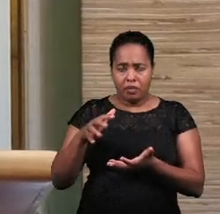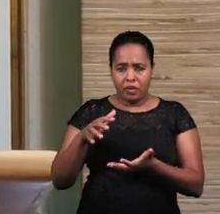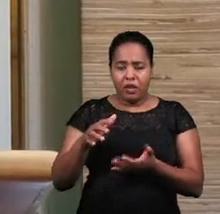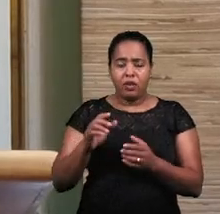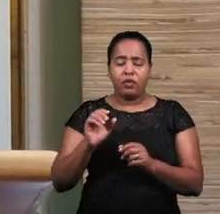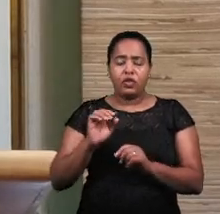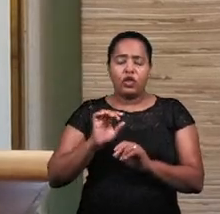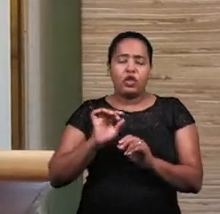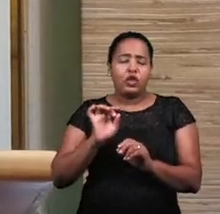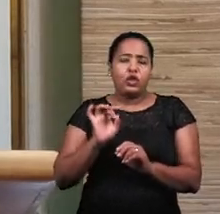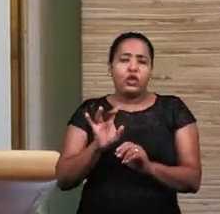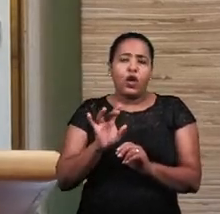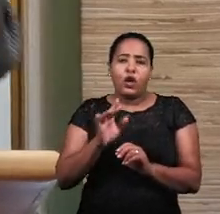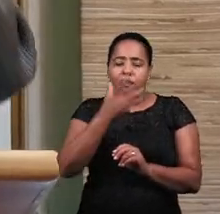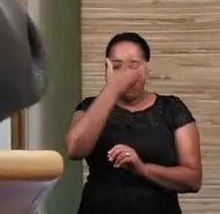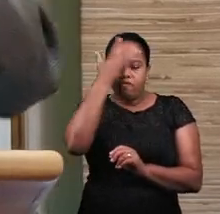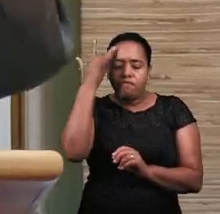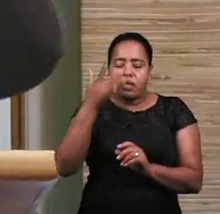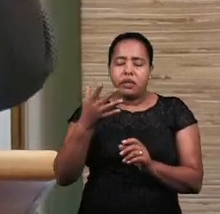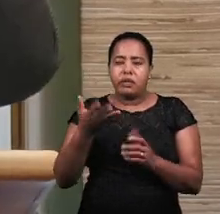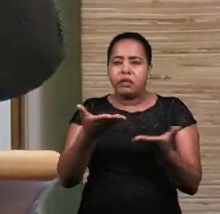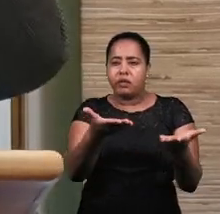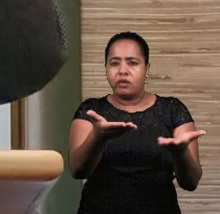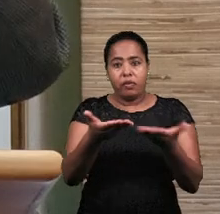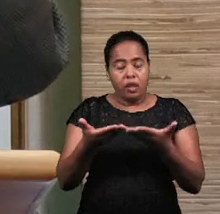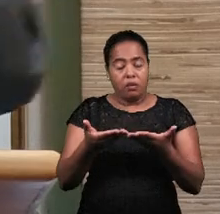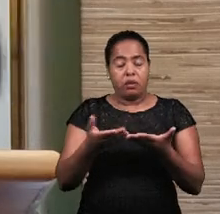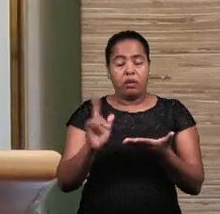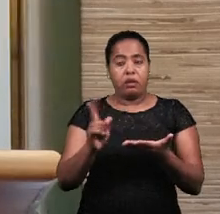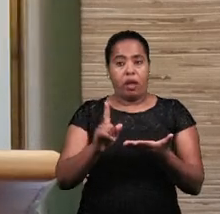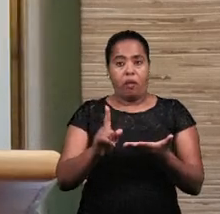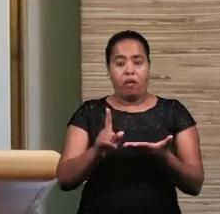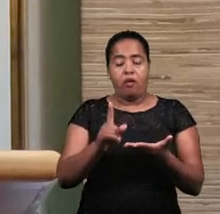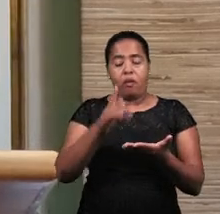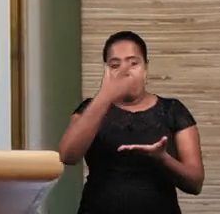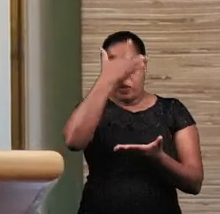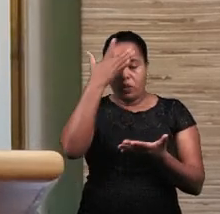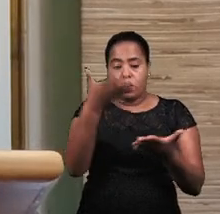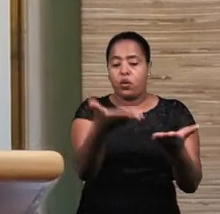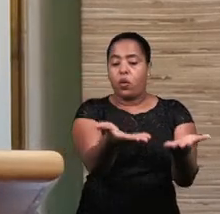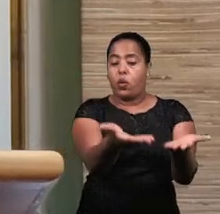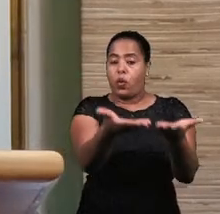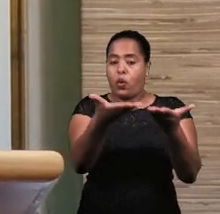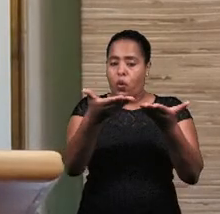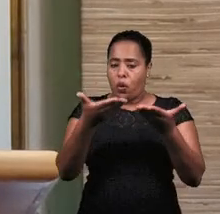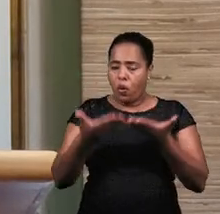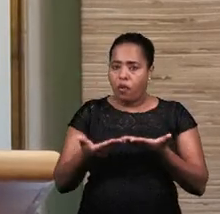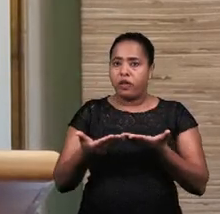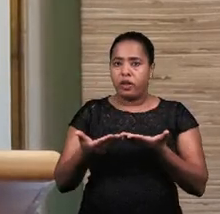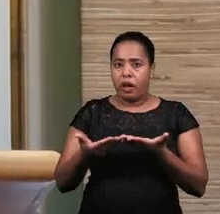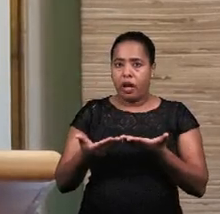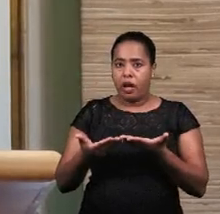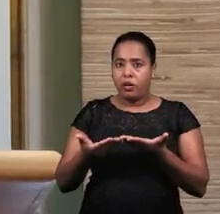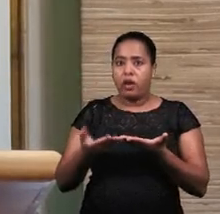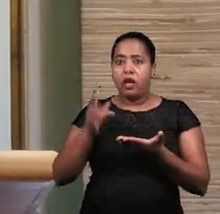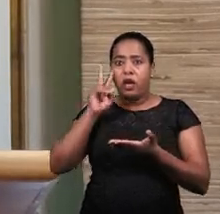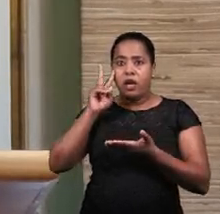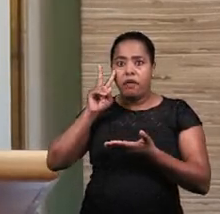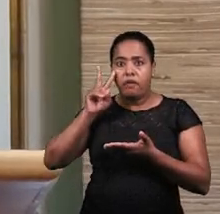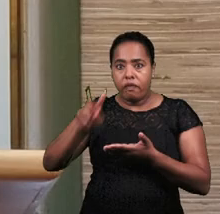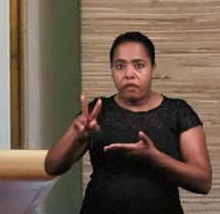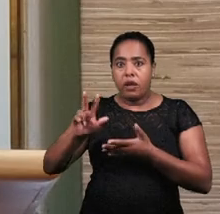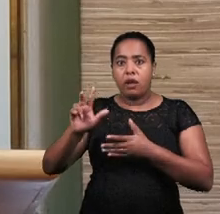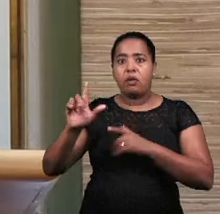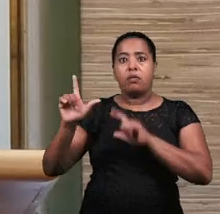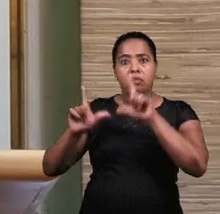fais référence à ceux qui ont été invités et qui ont effectivement assisté à la programmation de Trompette et des Fêtes. Amen. Donc,